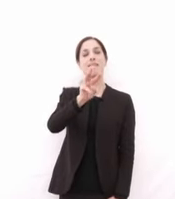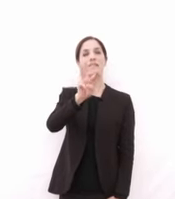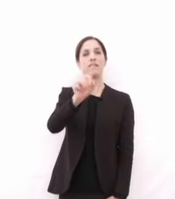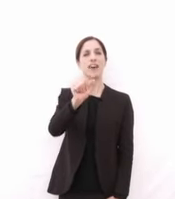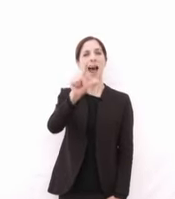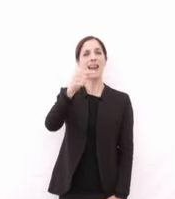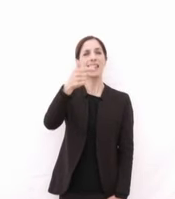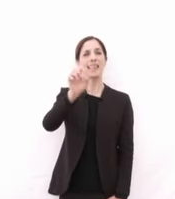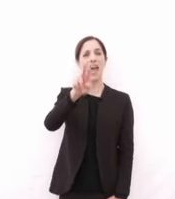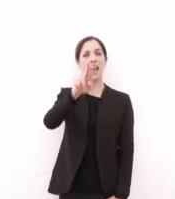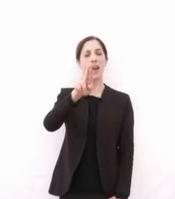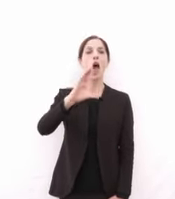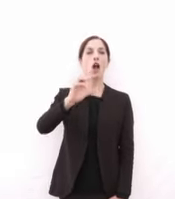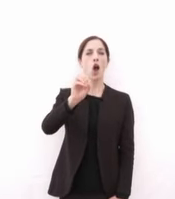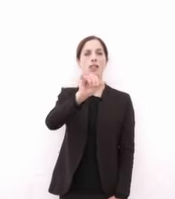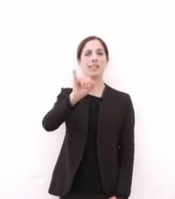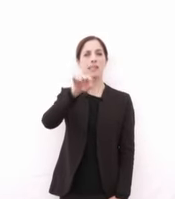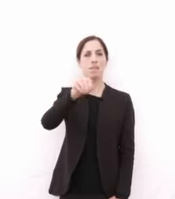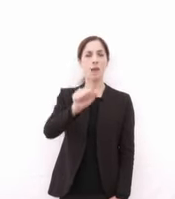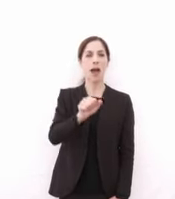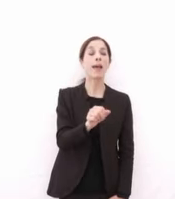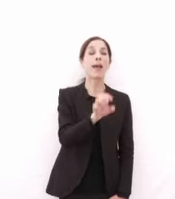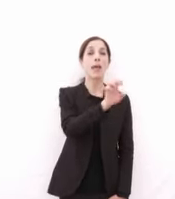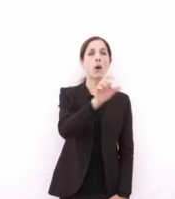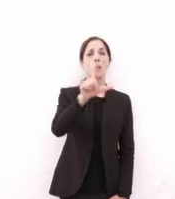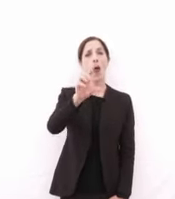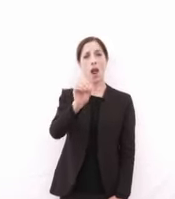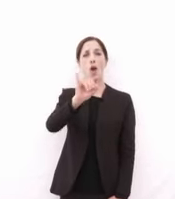Cosina, Emanuela Loi,